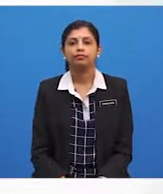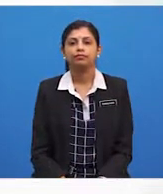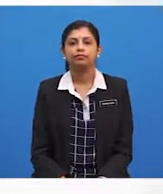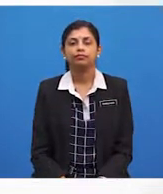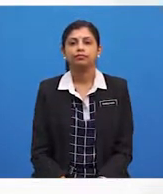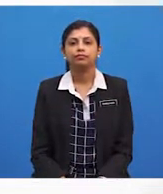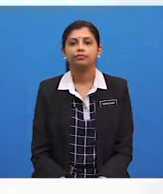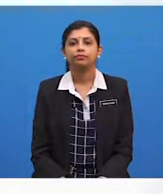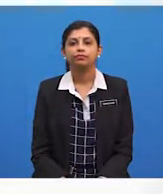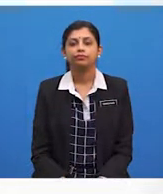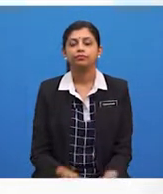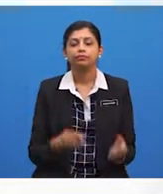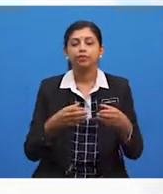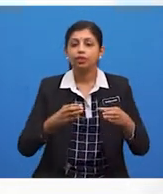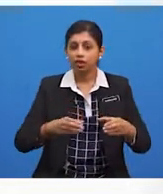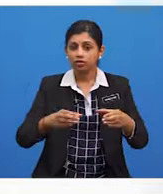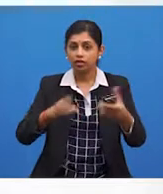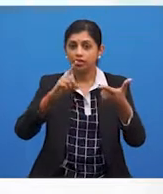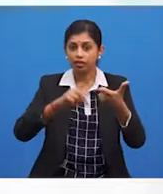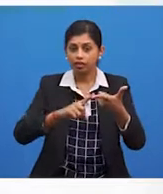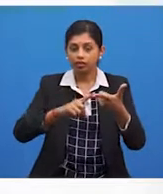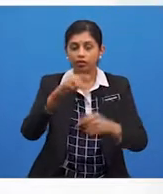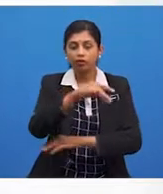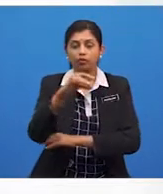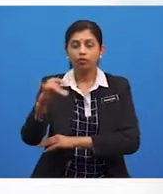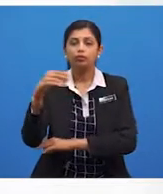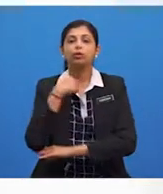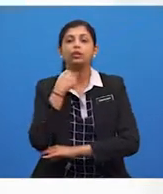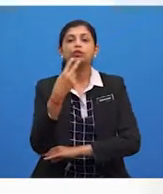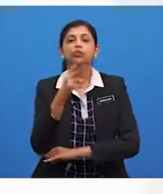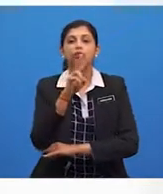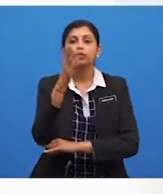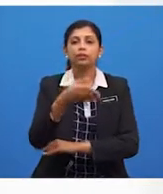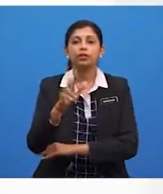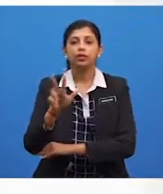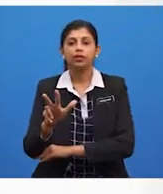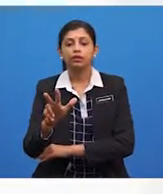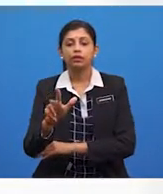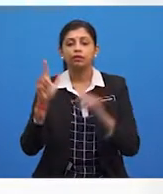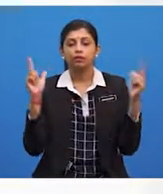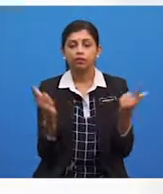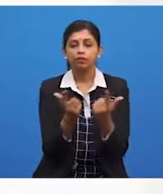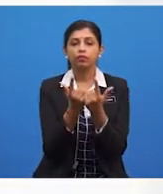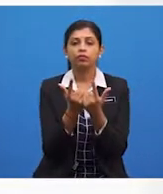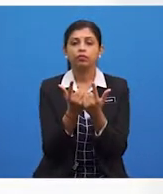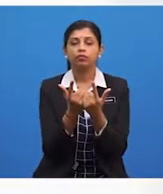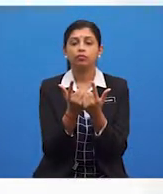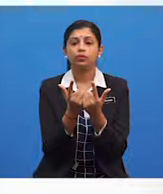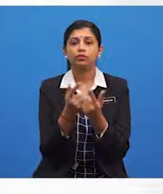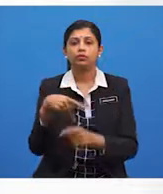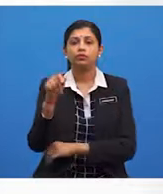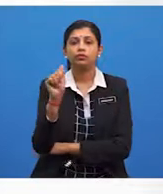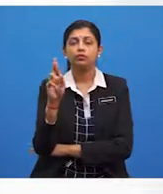Seterusnya, perlembagaan boleh dipinda melalui pungutan suara 2/3 Majlis Parlimen. Sebagai